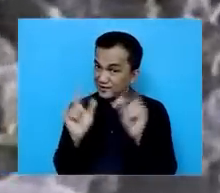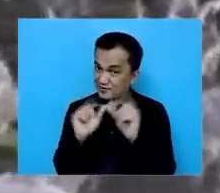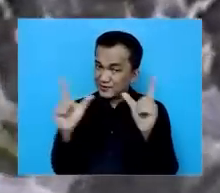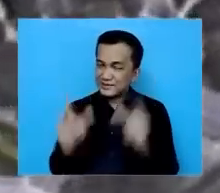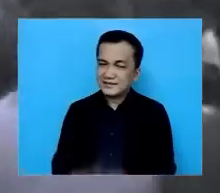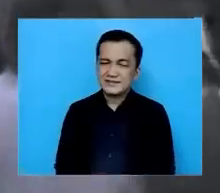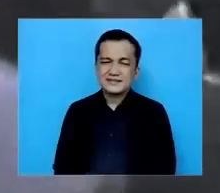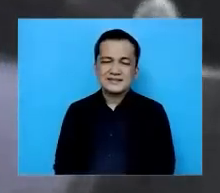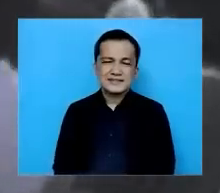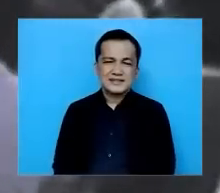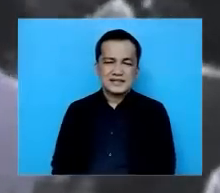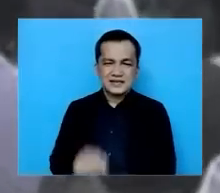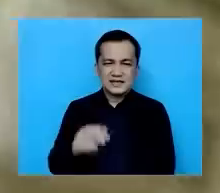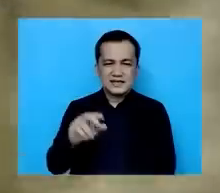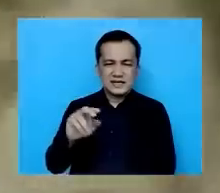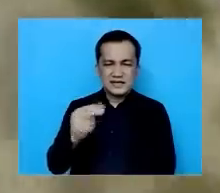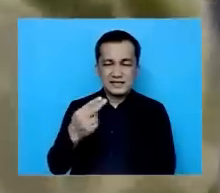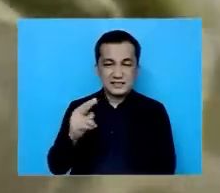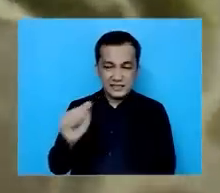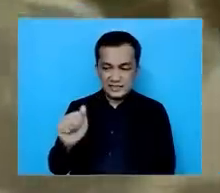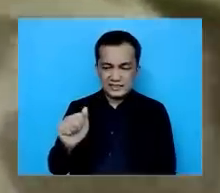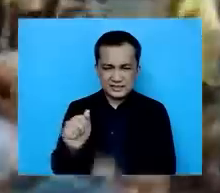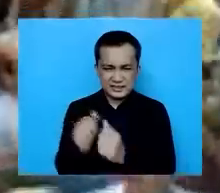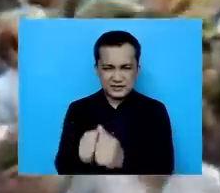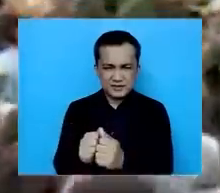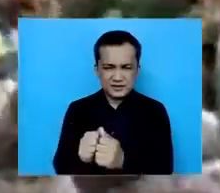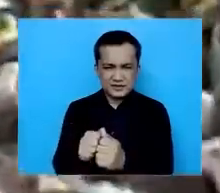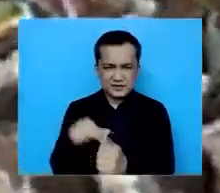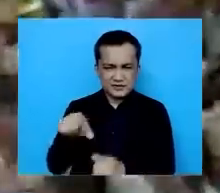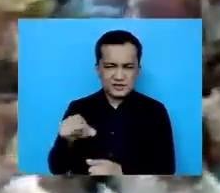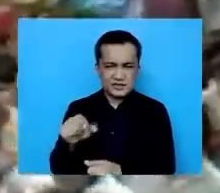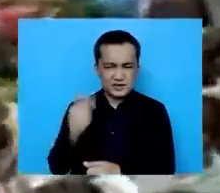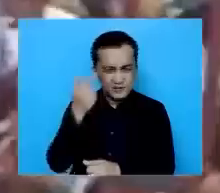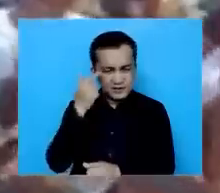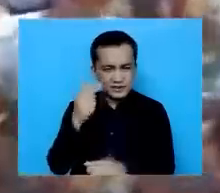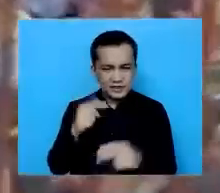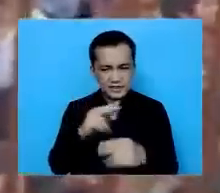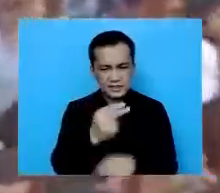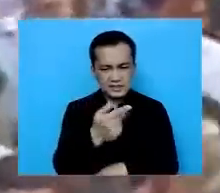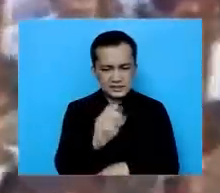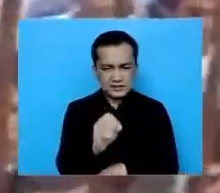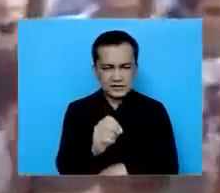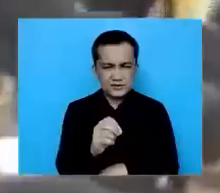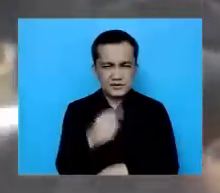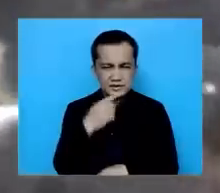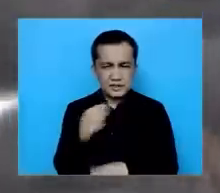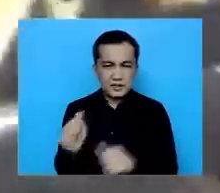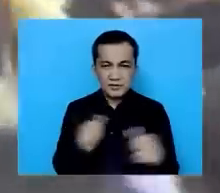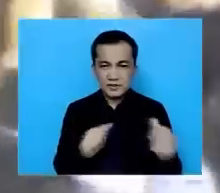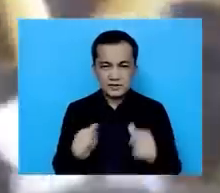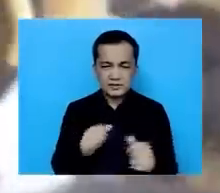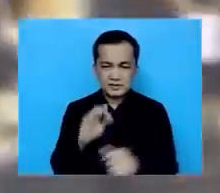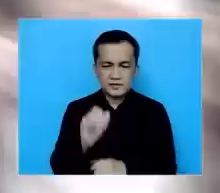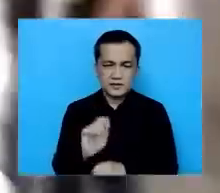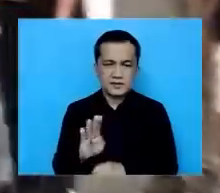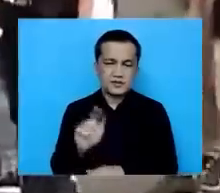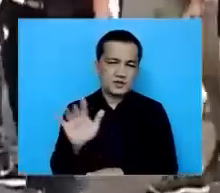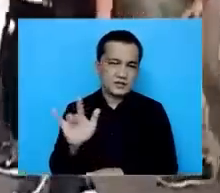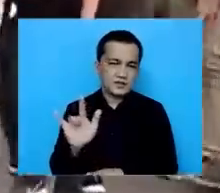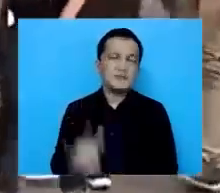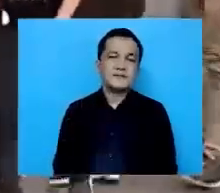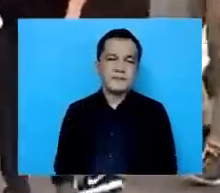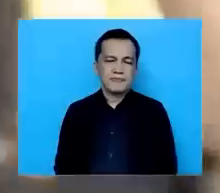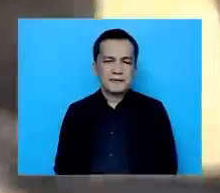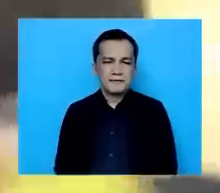National Historical Commission of the Philippines kasama ang QC government at ilang NGO ay may aktibidad pa rin sa February 25. Pero may